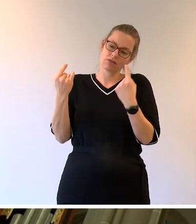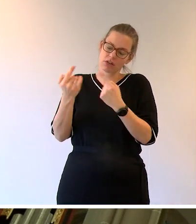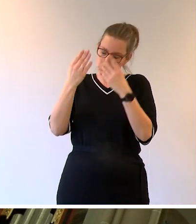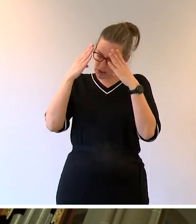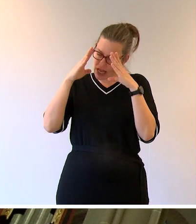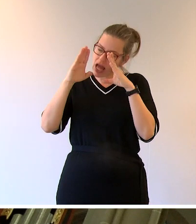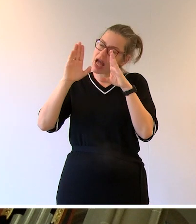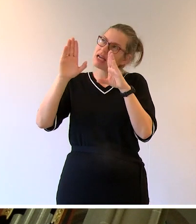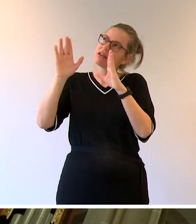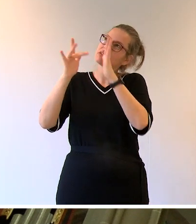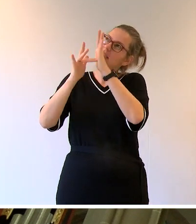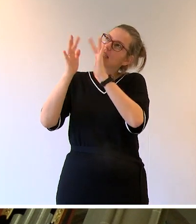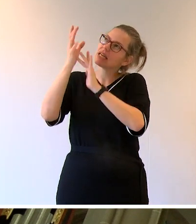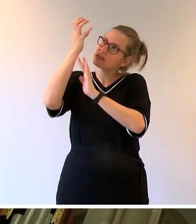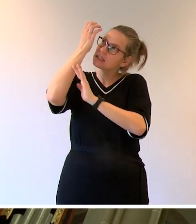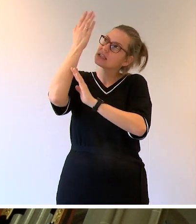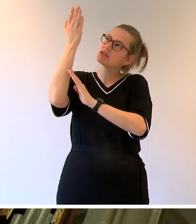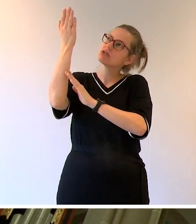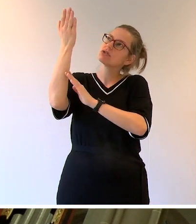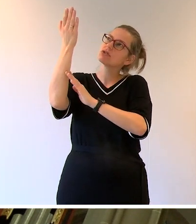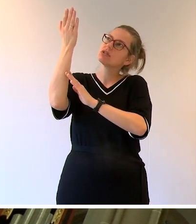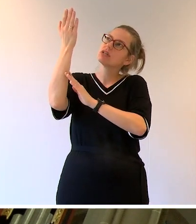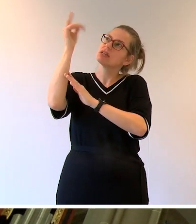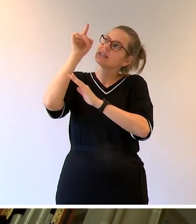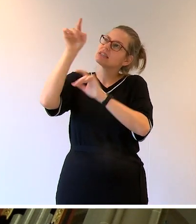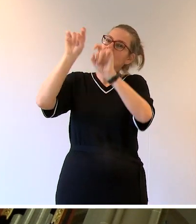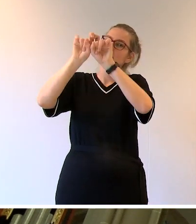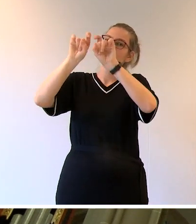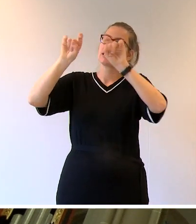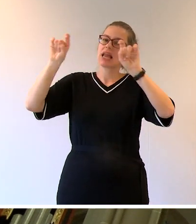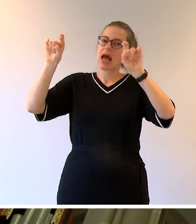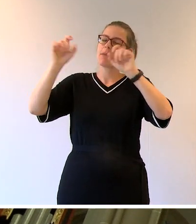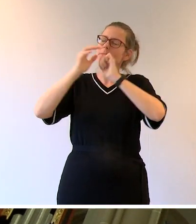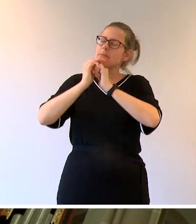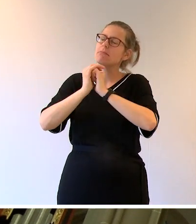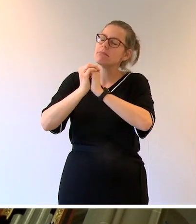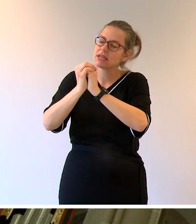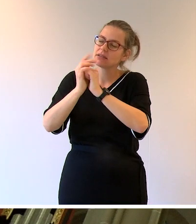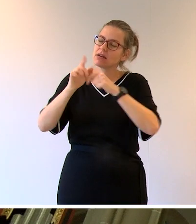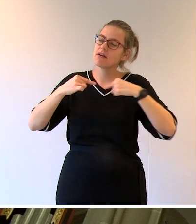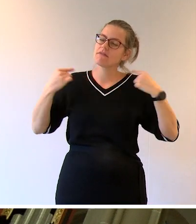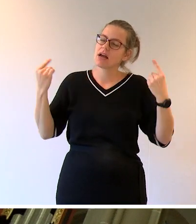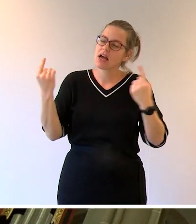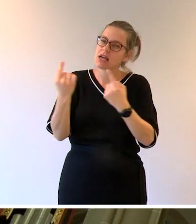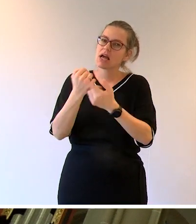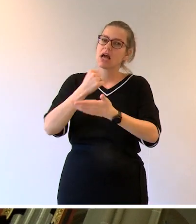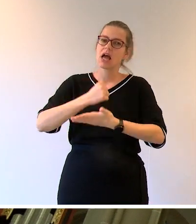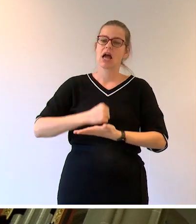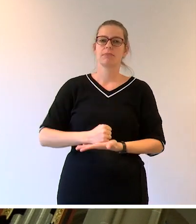heiland, Jezus Christus. In zijn naam bidden wij.